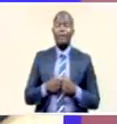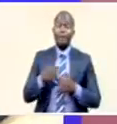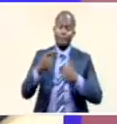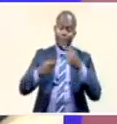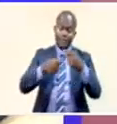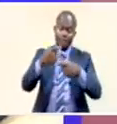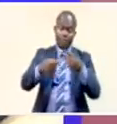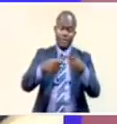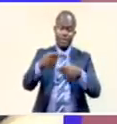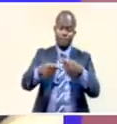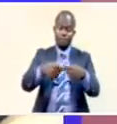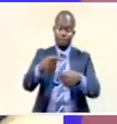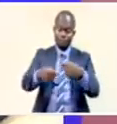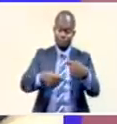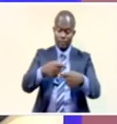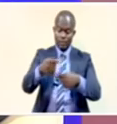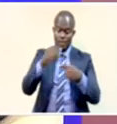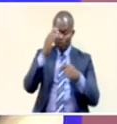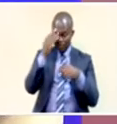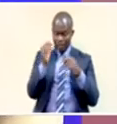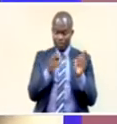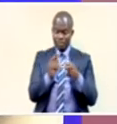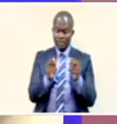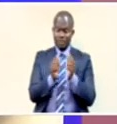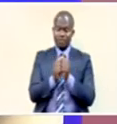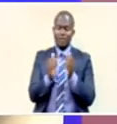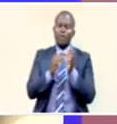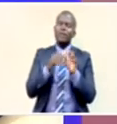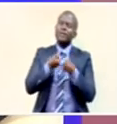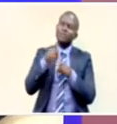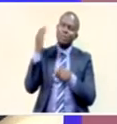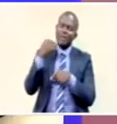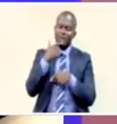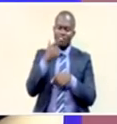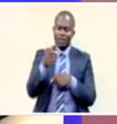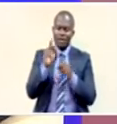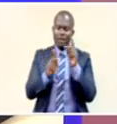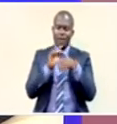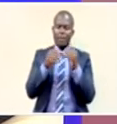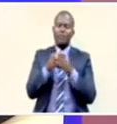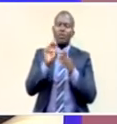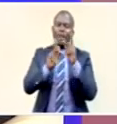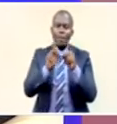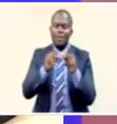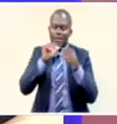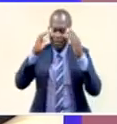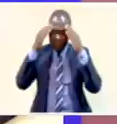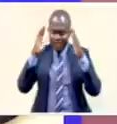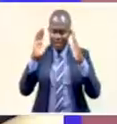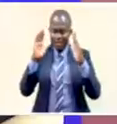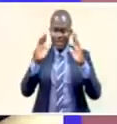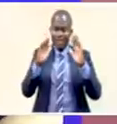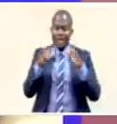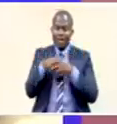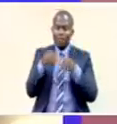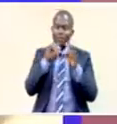bizakomeza kuko ubundi nanone n'ibyabindi navugaga abantu n'abantu sinzi hari ubwo ibintu